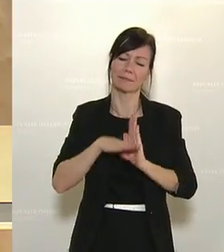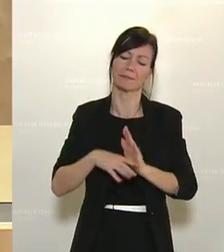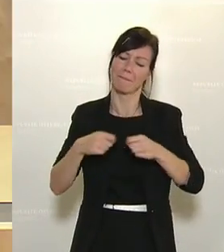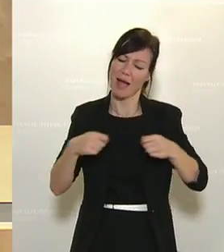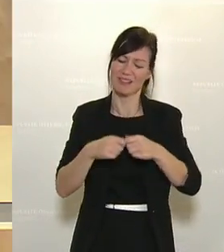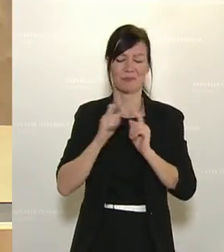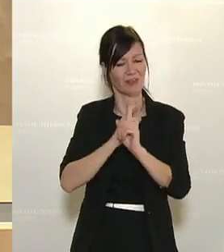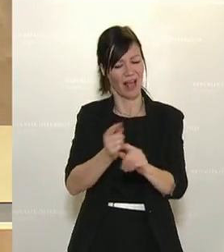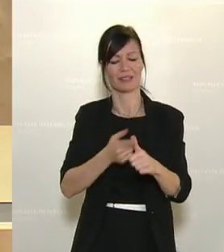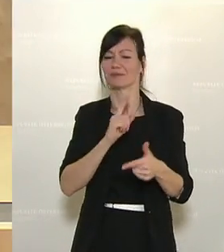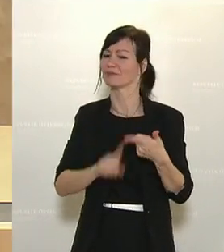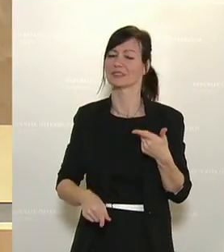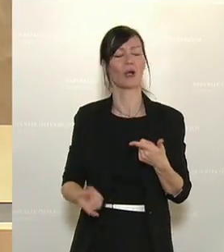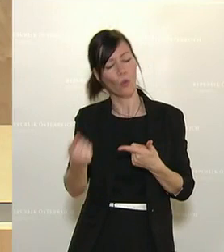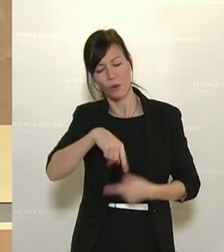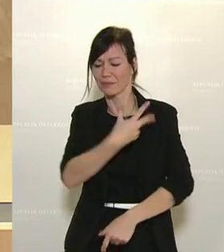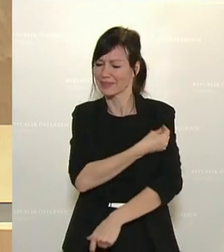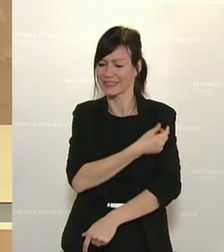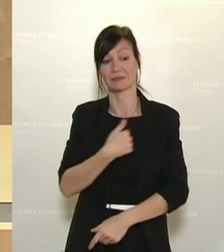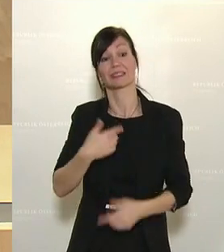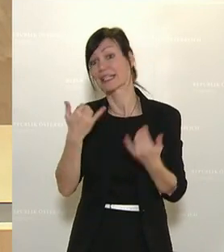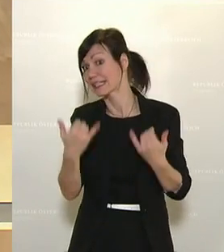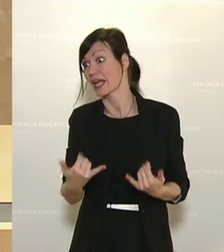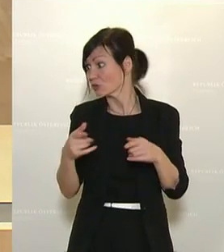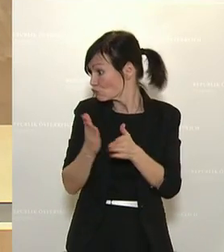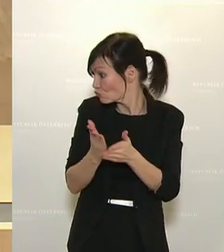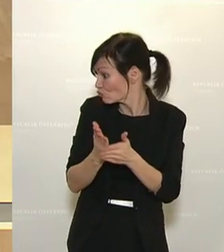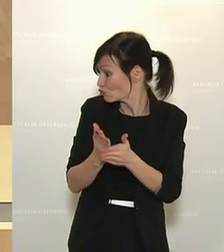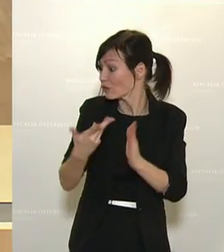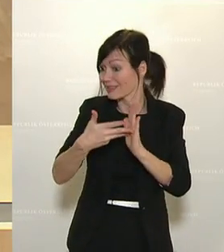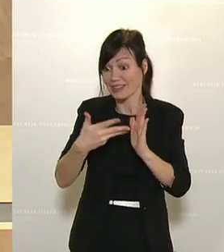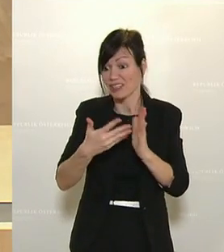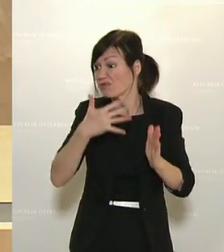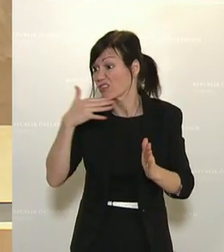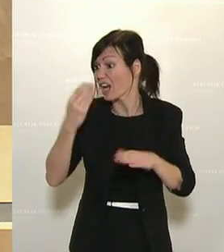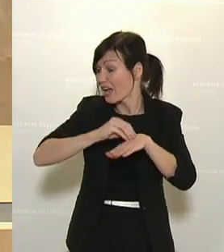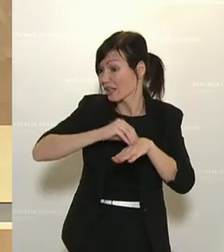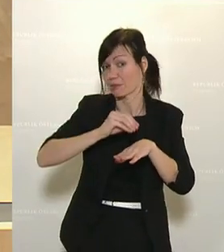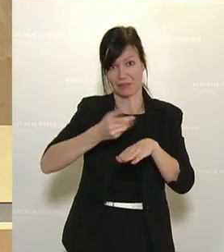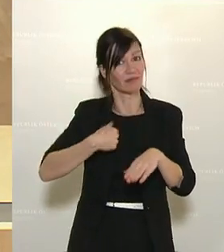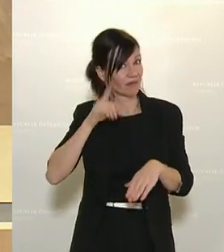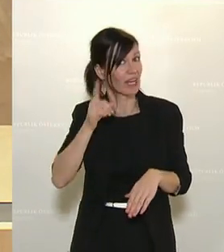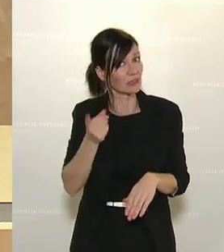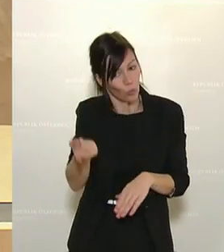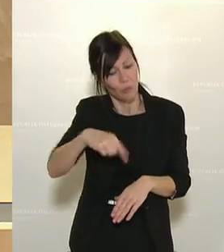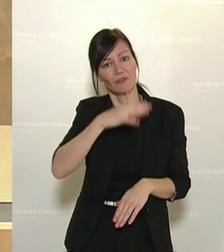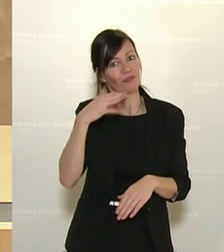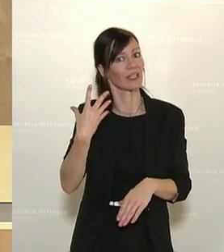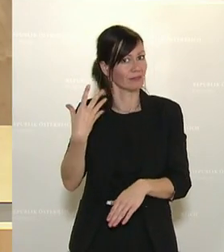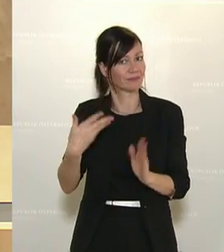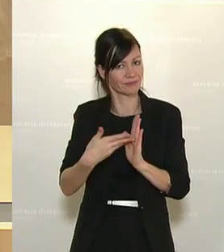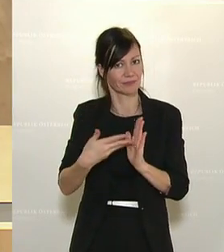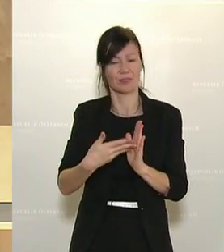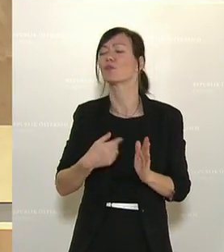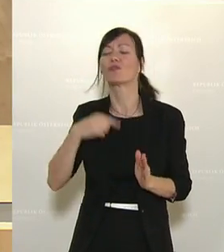Berichte, dass ganz, ganz viele Menschen bei den Teststraßen sind und das tun wollen. Und wir werden auch, was die Impfungen betrifft, natürlich